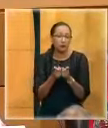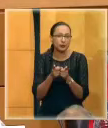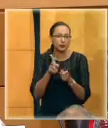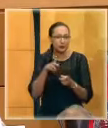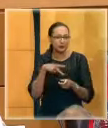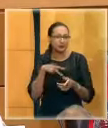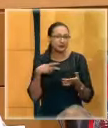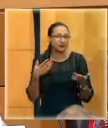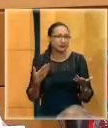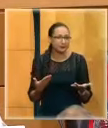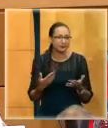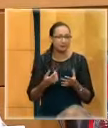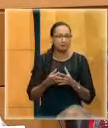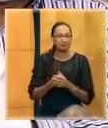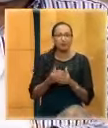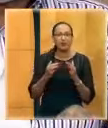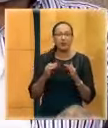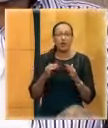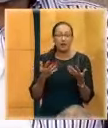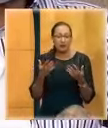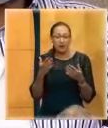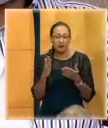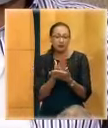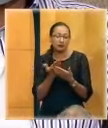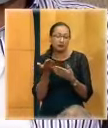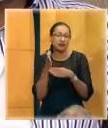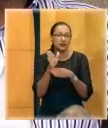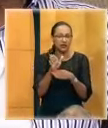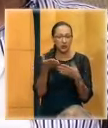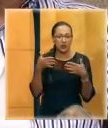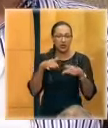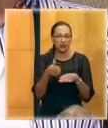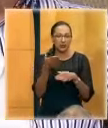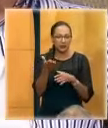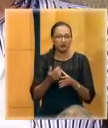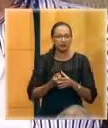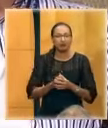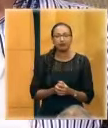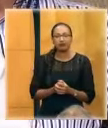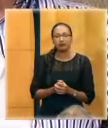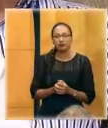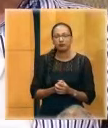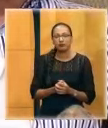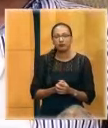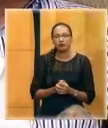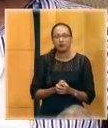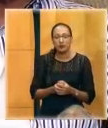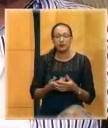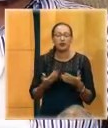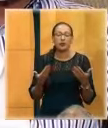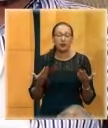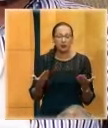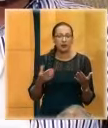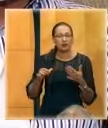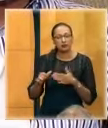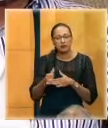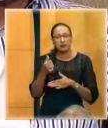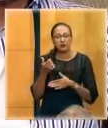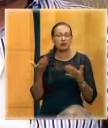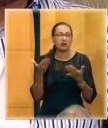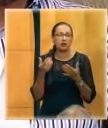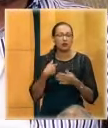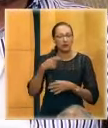partie initiale de la présente réunion. Mais je ne peux commencer sans rendre hommage au président